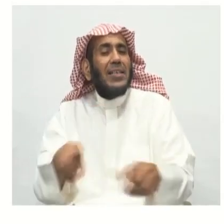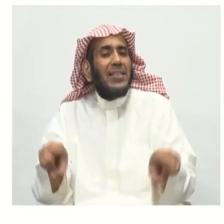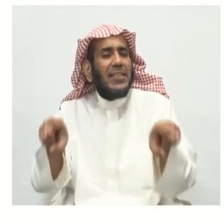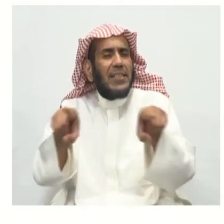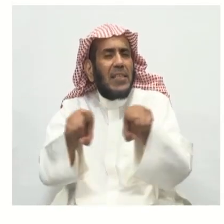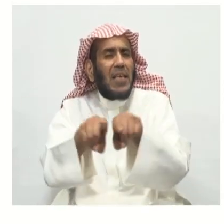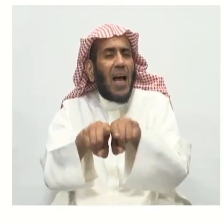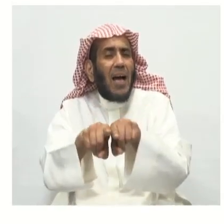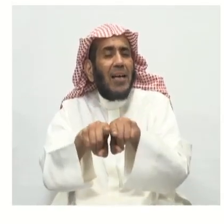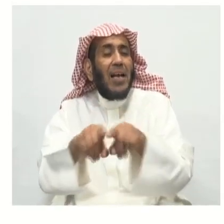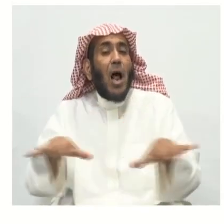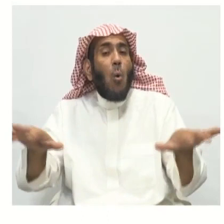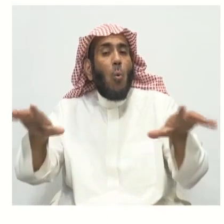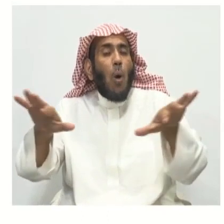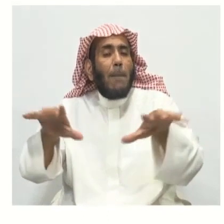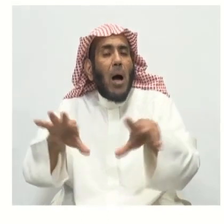التقاء